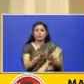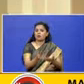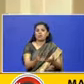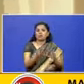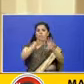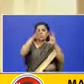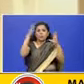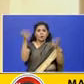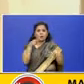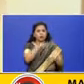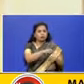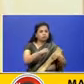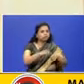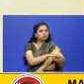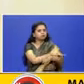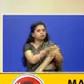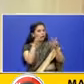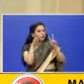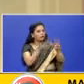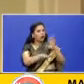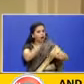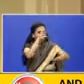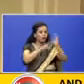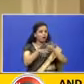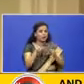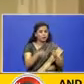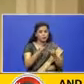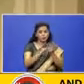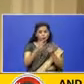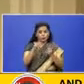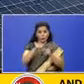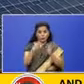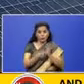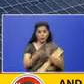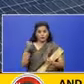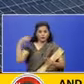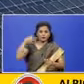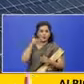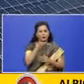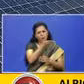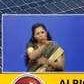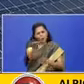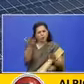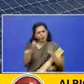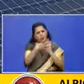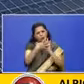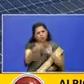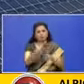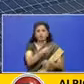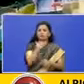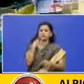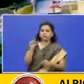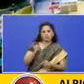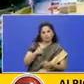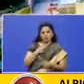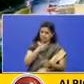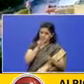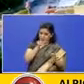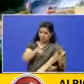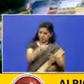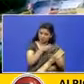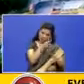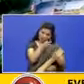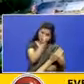में से प्रेरणा ले और ये सोलर एनर्जी का अभियान घर घर चले। ठीक है सर, हम लोगों को बताएंगे कि भाई सोलर